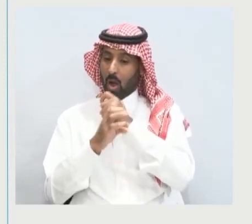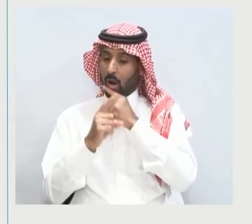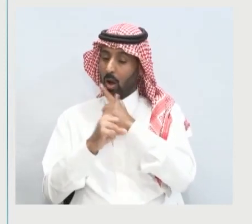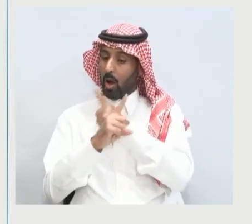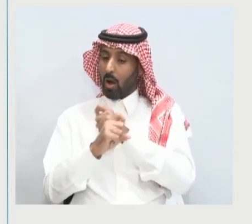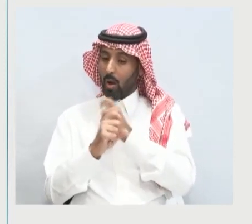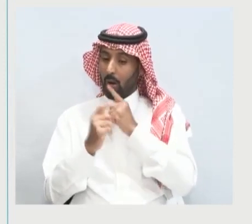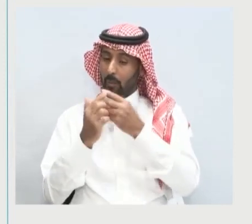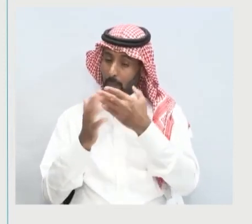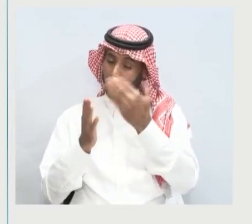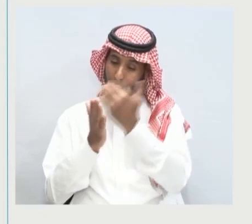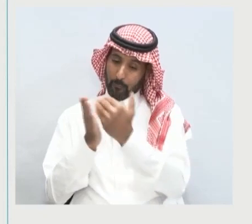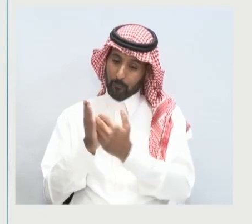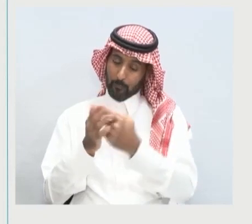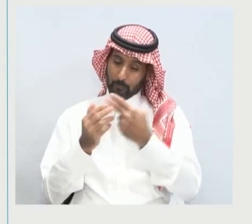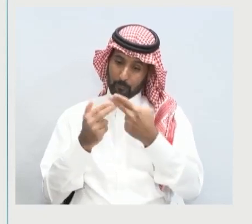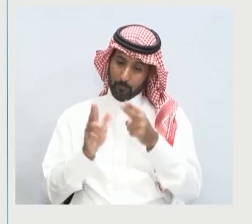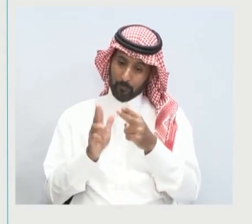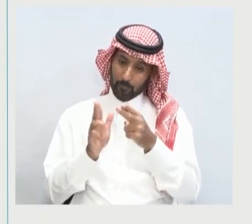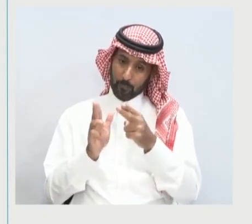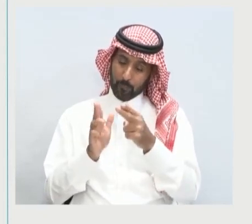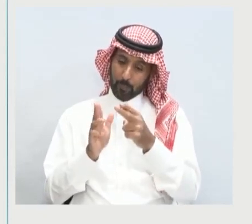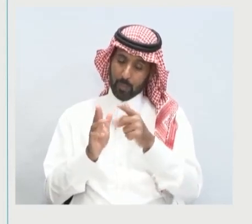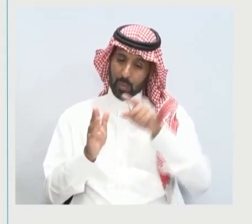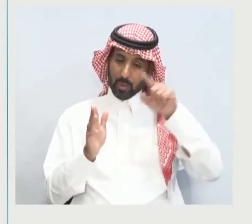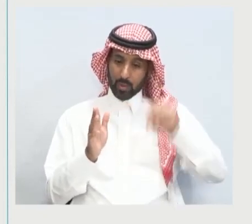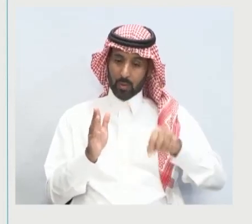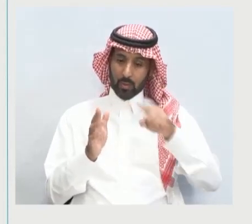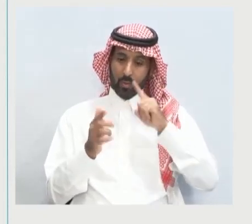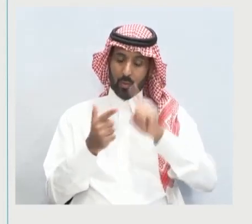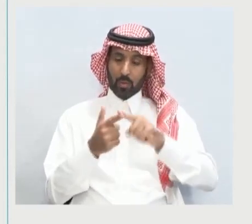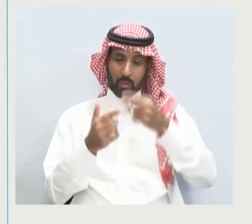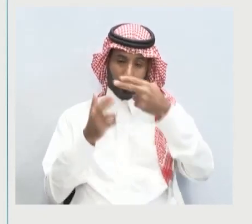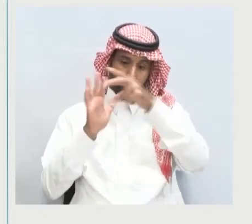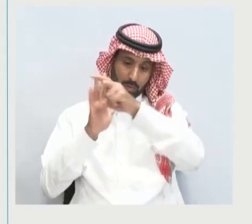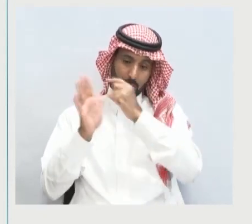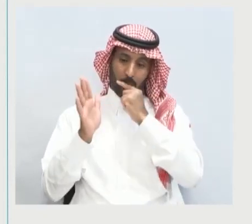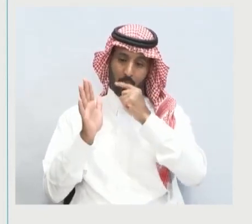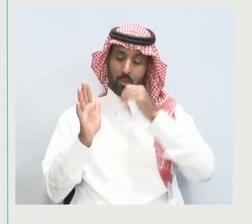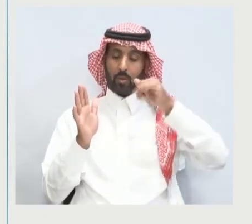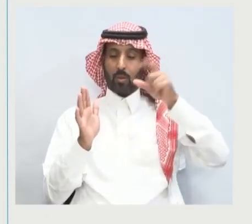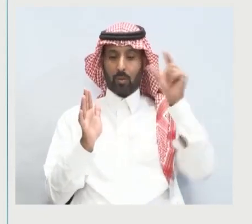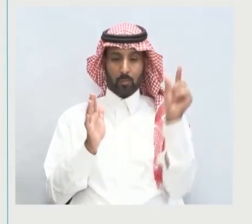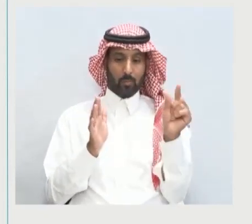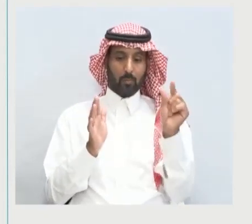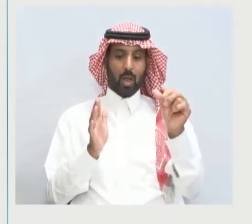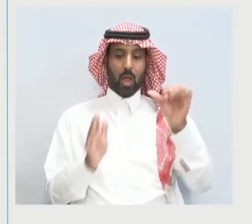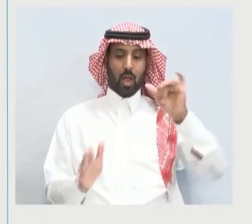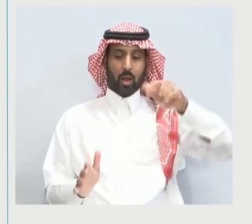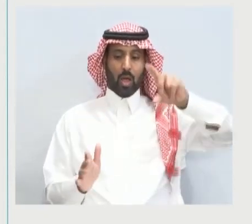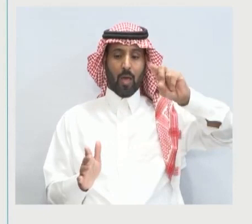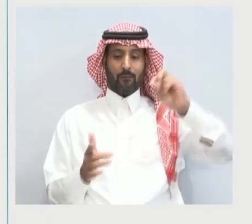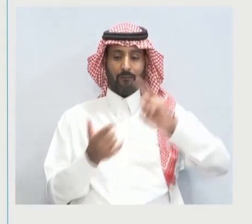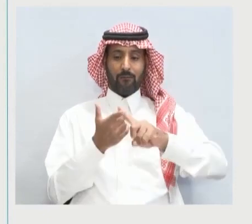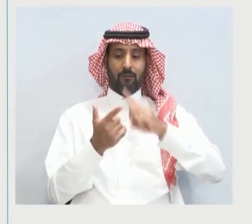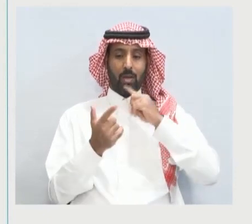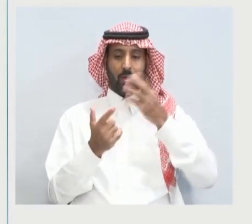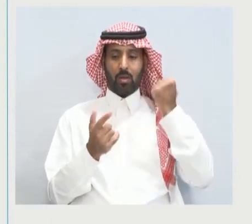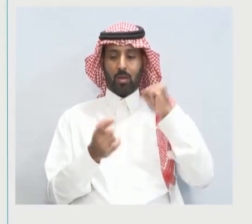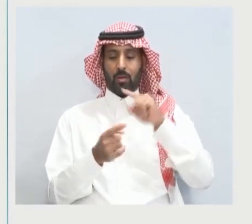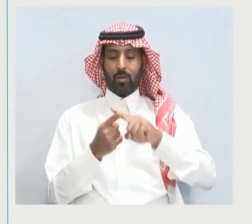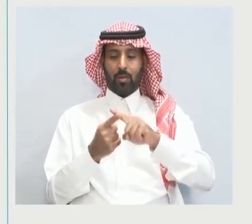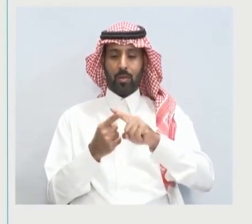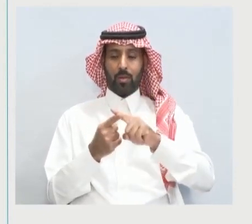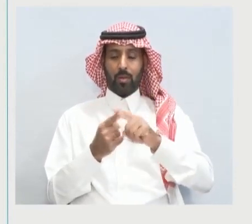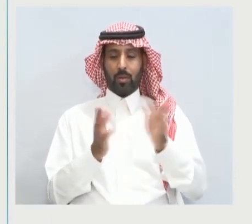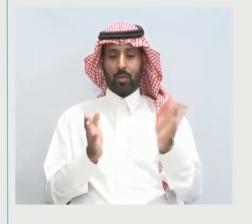والعمل على المصنف نضغط على علامه التبويب ملف فايل كما تعلمنا مصر وكان ايضا